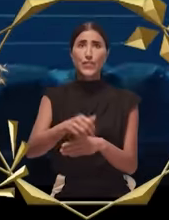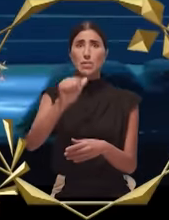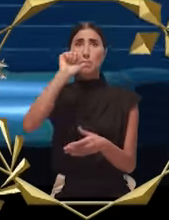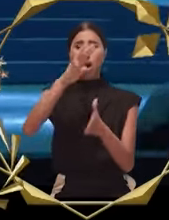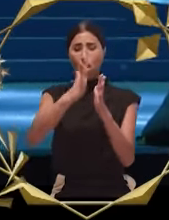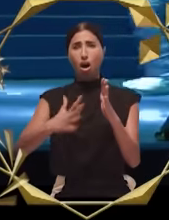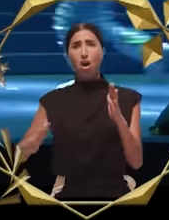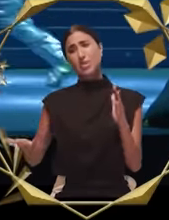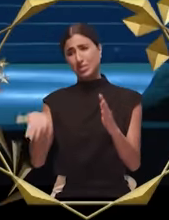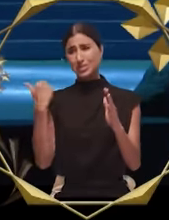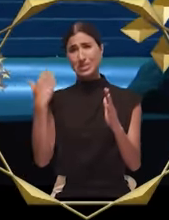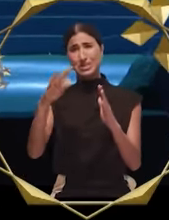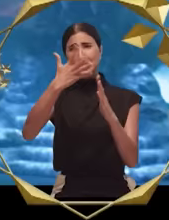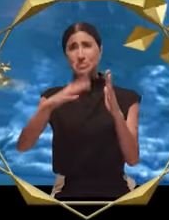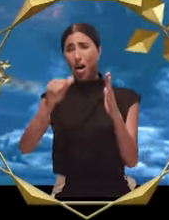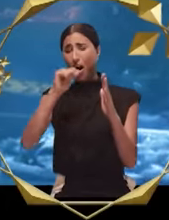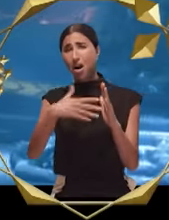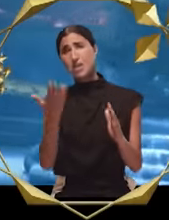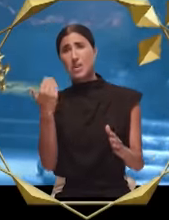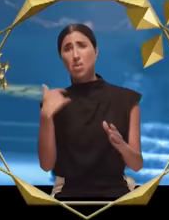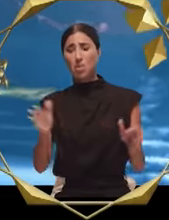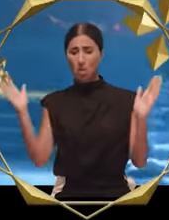الشلال هيا لنقفز في الشلال